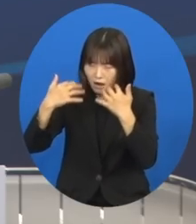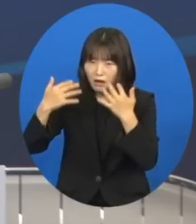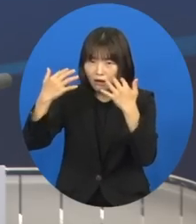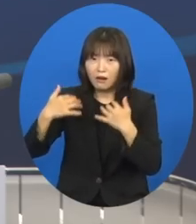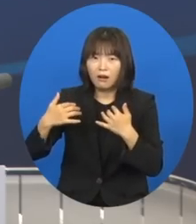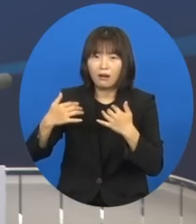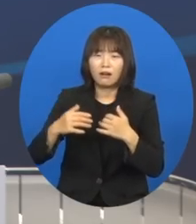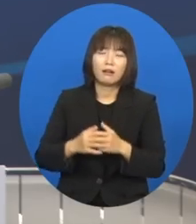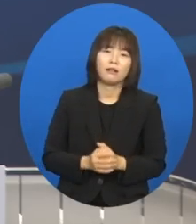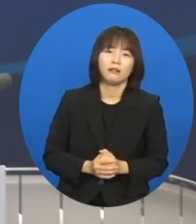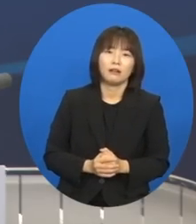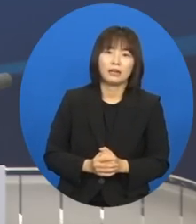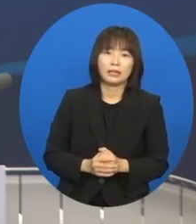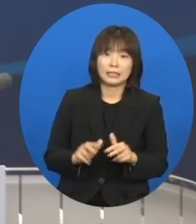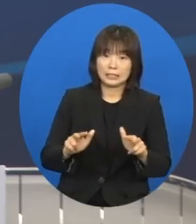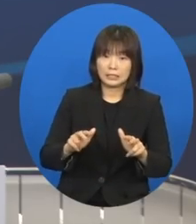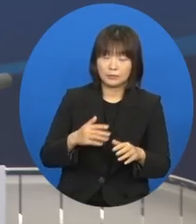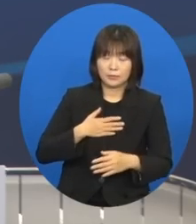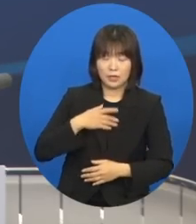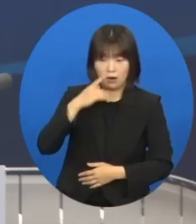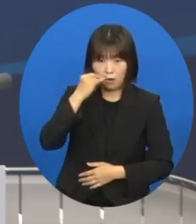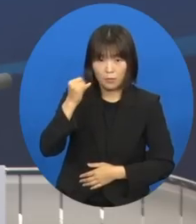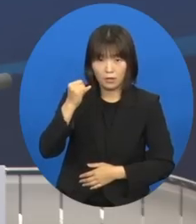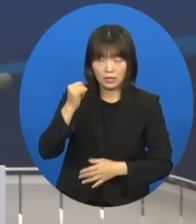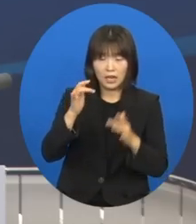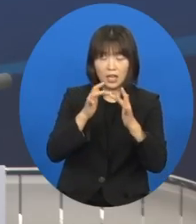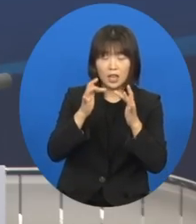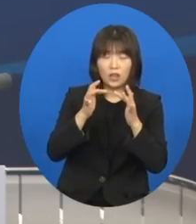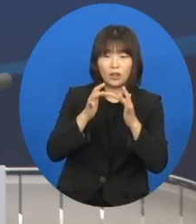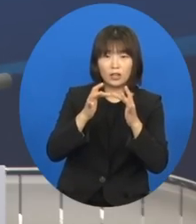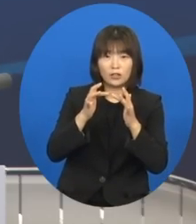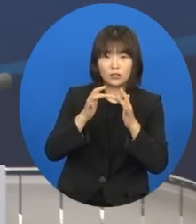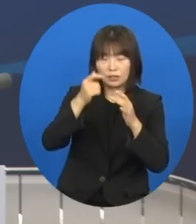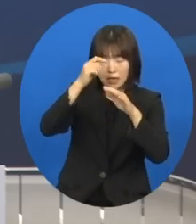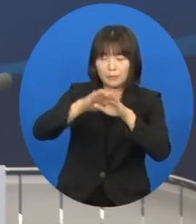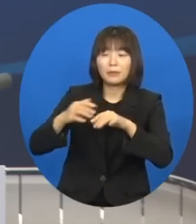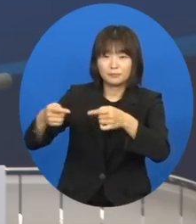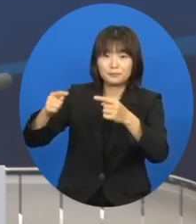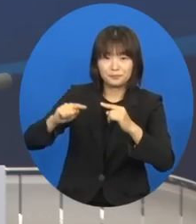지금 저희 어머니가 이 방송을 보고 계세요. 인터넷으로. 아버지도.